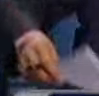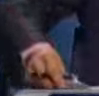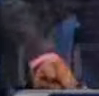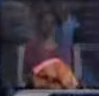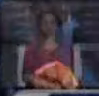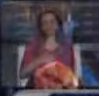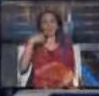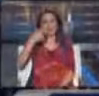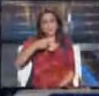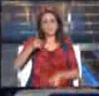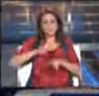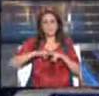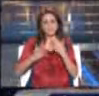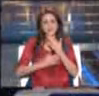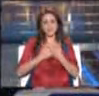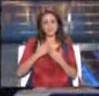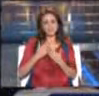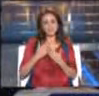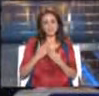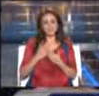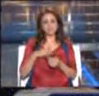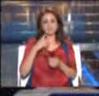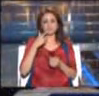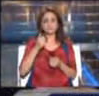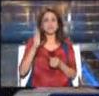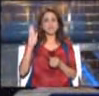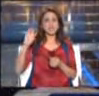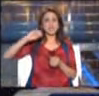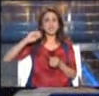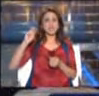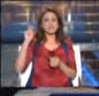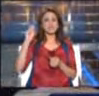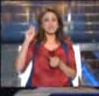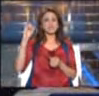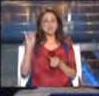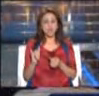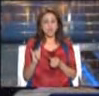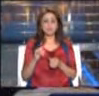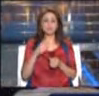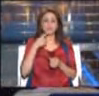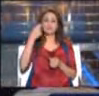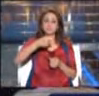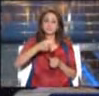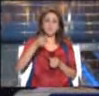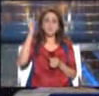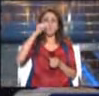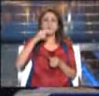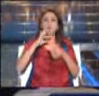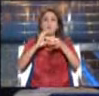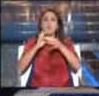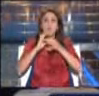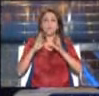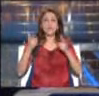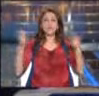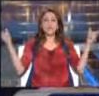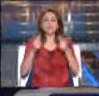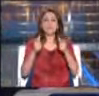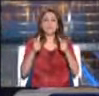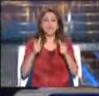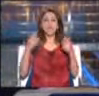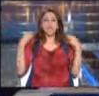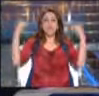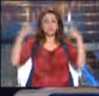اهلا بكم من جديد، واسمحوا لي ابدا باستاذنا الاستاذ شوقي حامد. ايه القضايا الرئيسيه يا استاذ شوقي اللي هيناقشوها بكره في اجتماع الرياضيين، وايه المطلوب